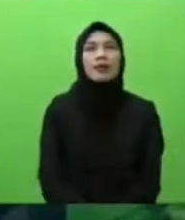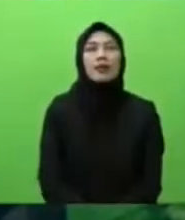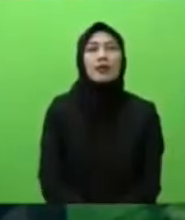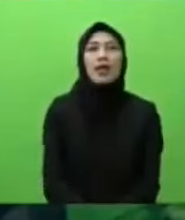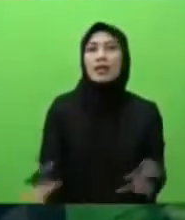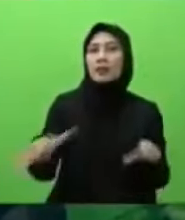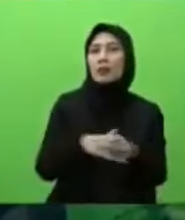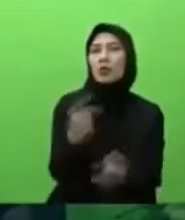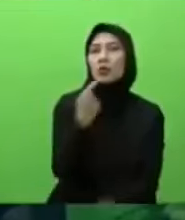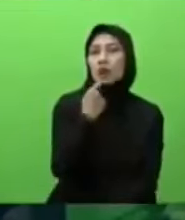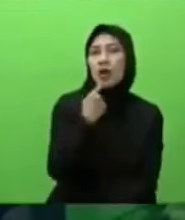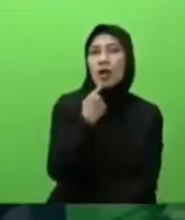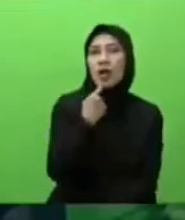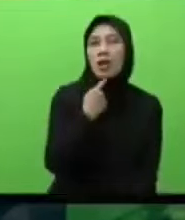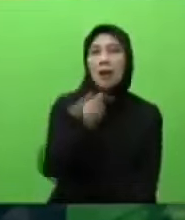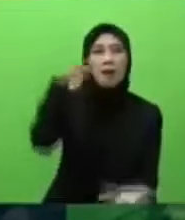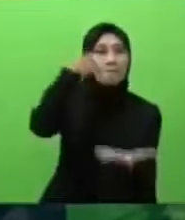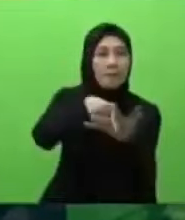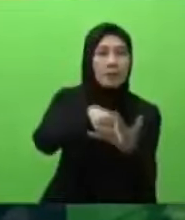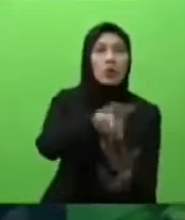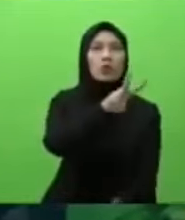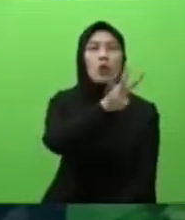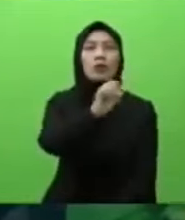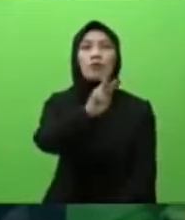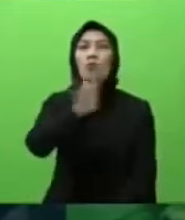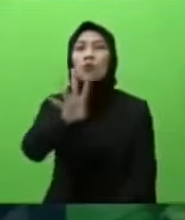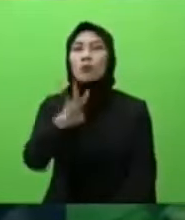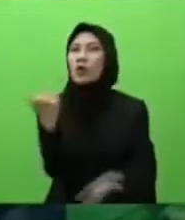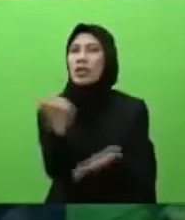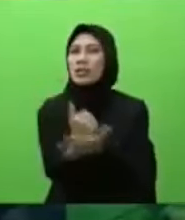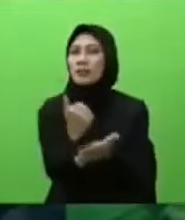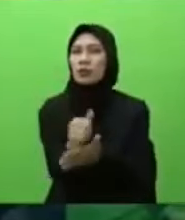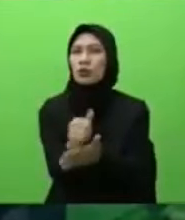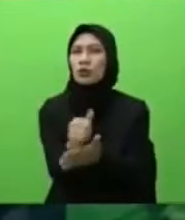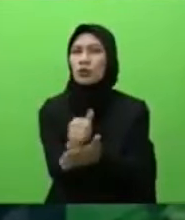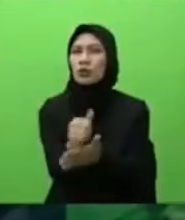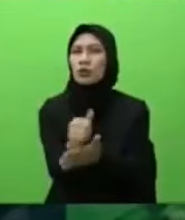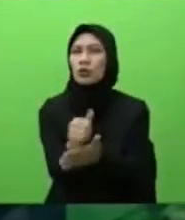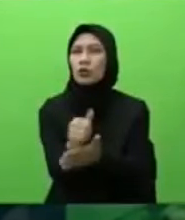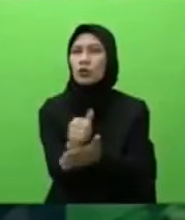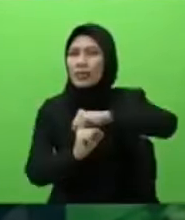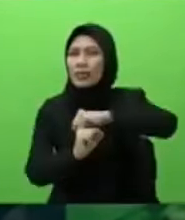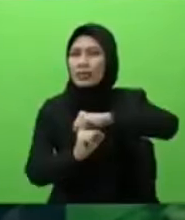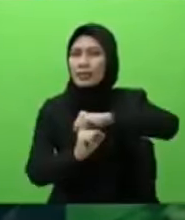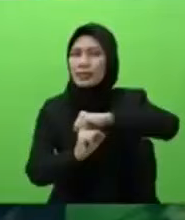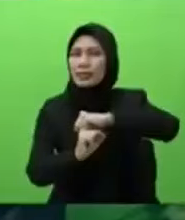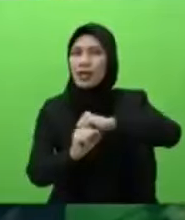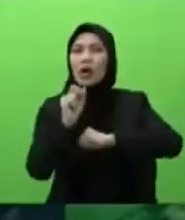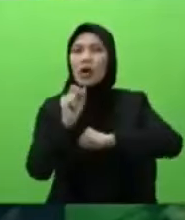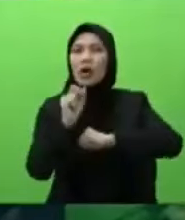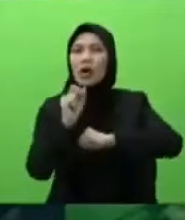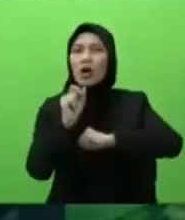2024 niscaya menjadi jembatan emas bagi terwujudnya kehidupan